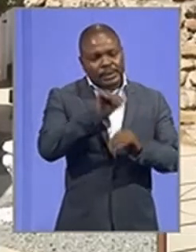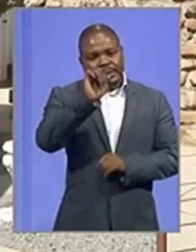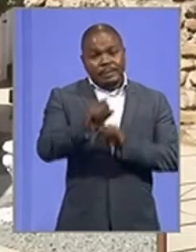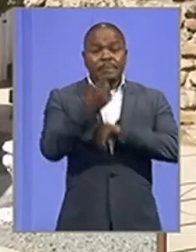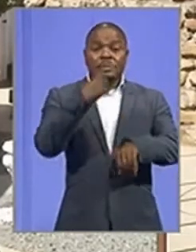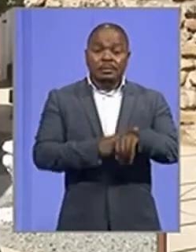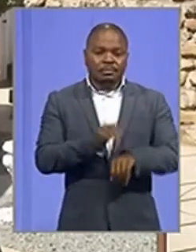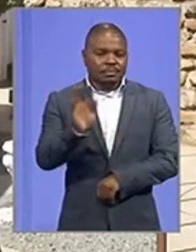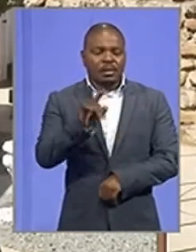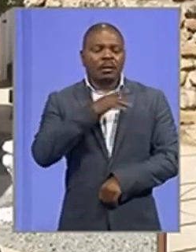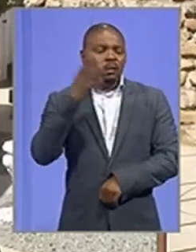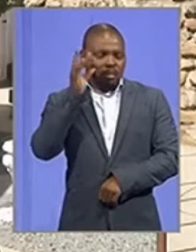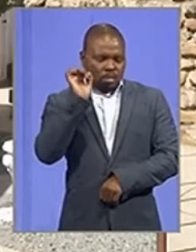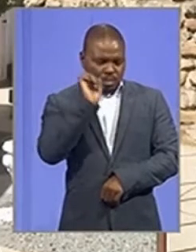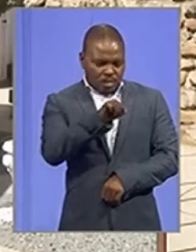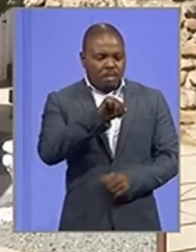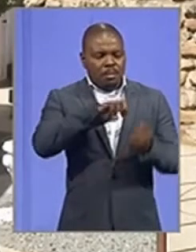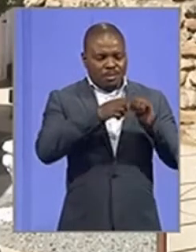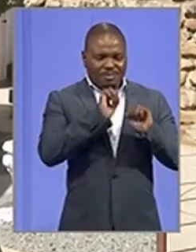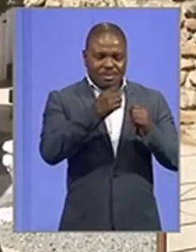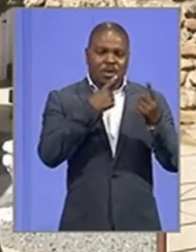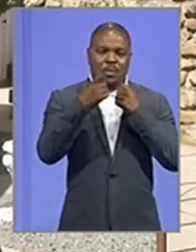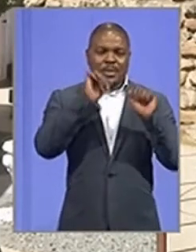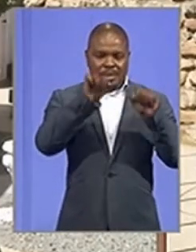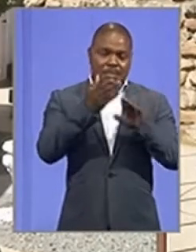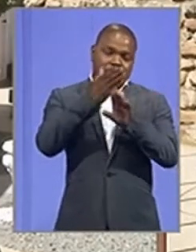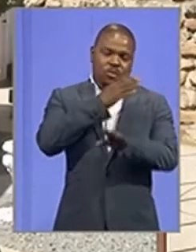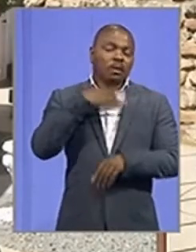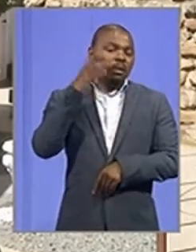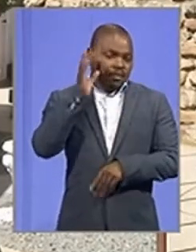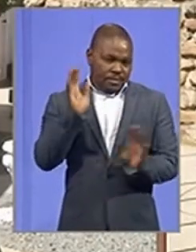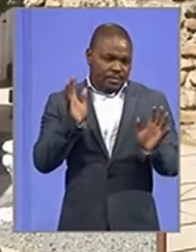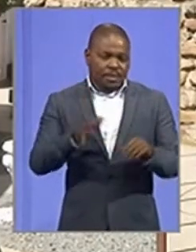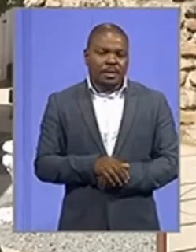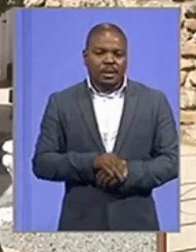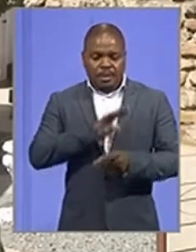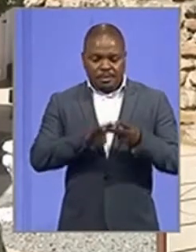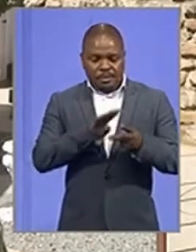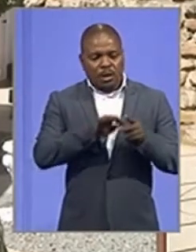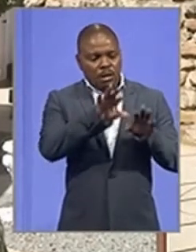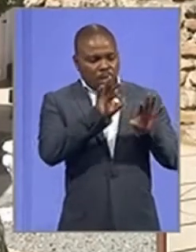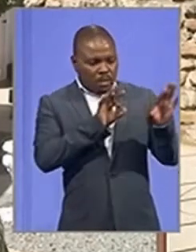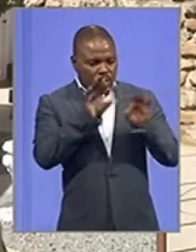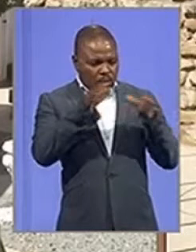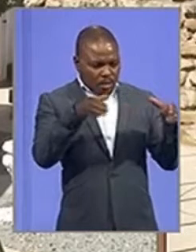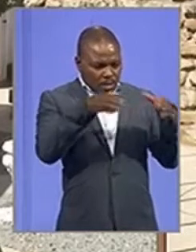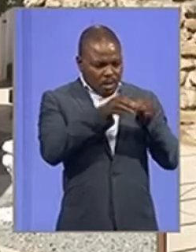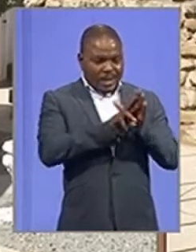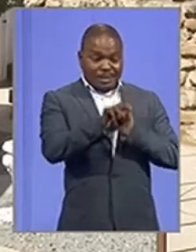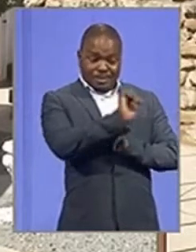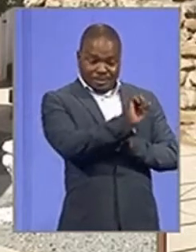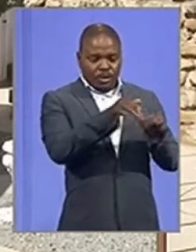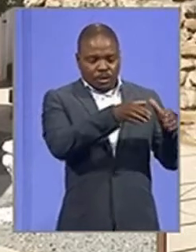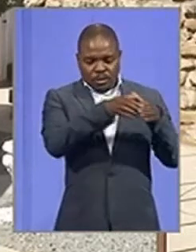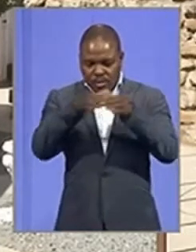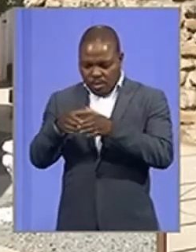ka ditletlebo tsa bona pele, mme o ile wa ba le bakgethwa ba emetseng baahi ba ntseng ba